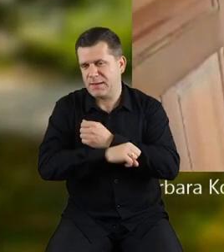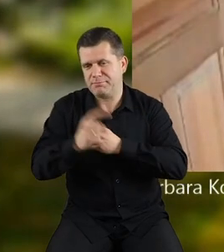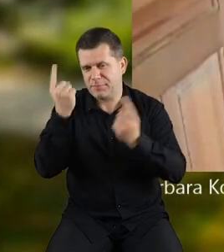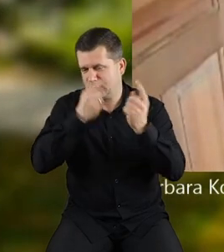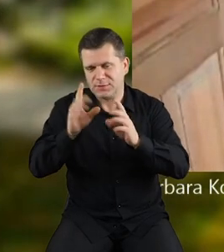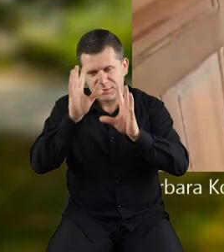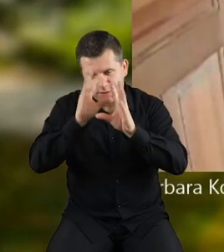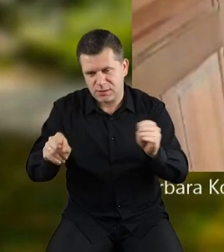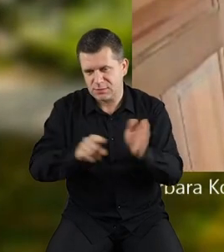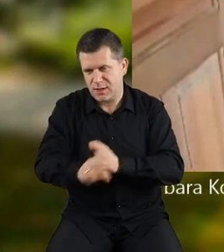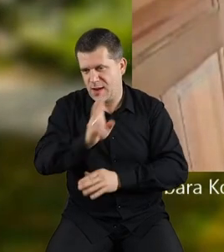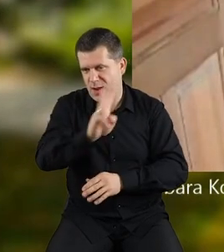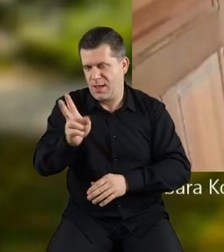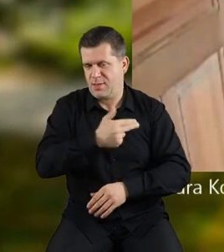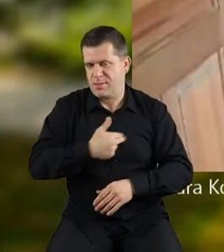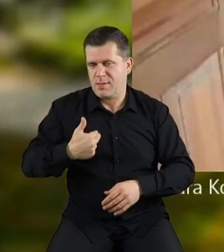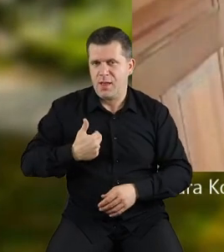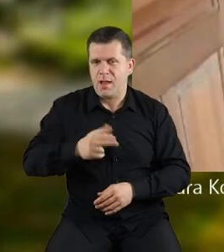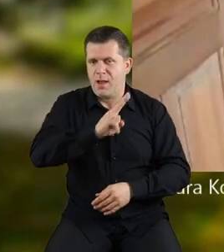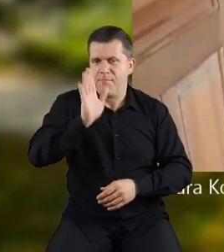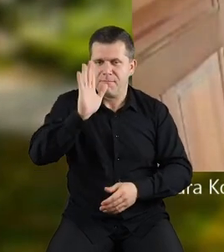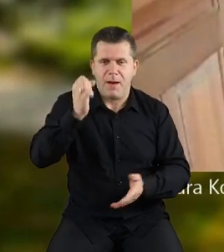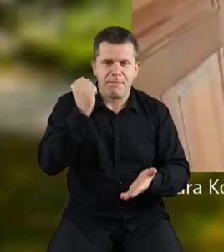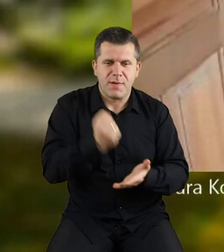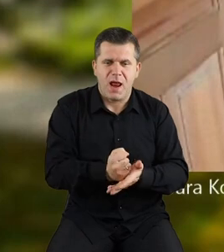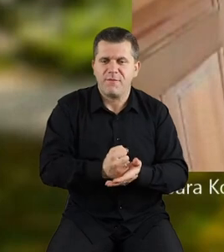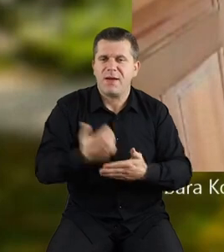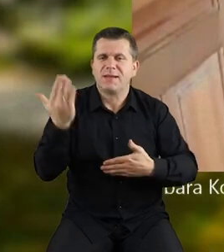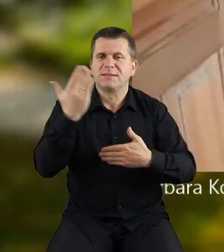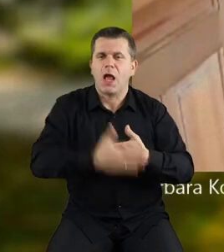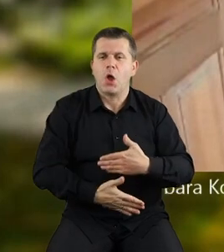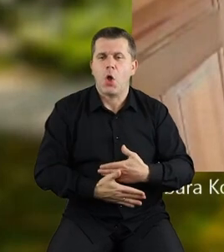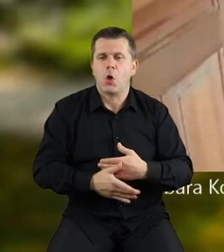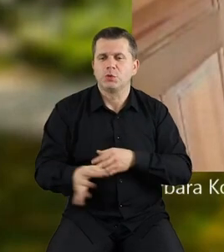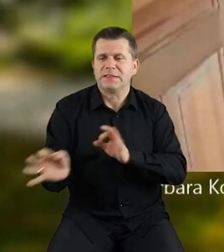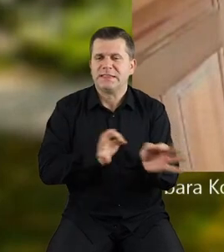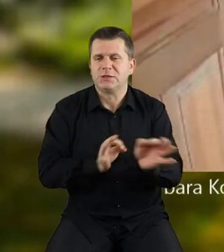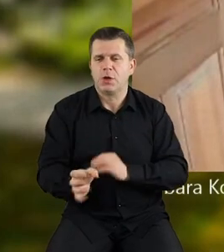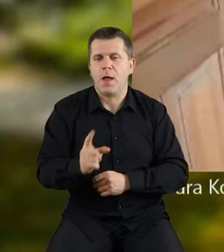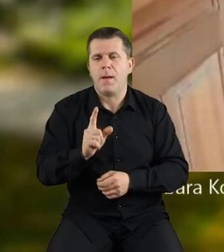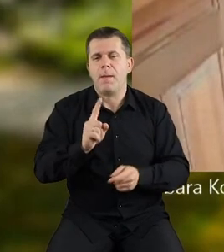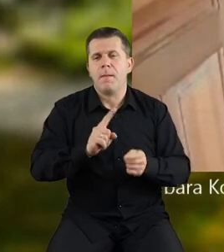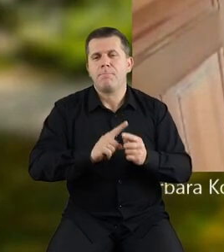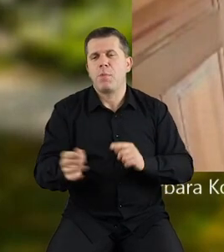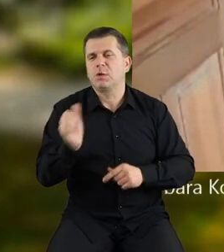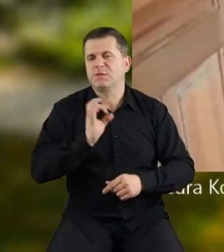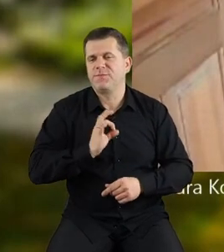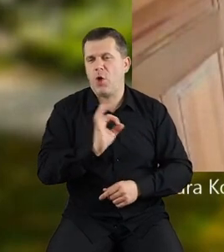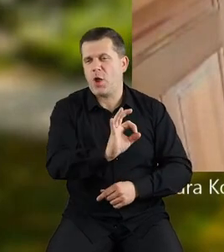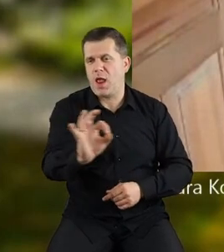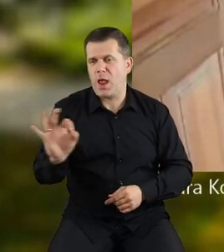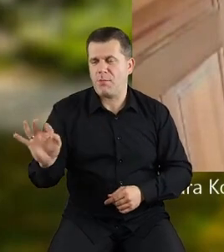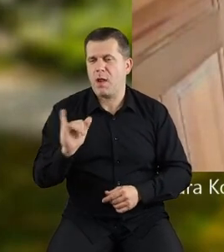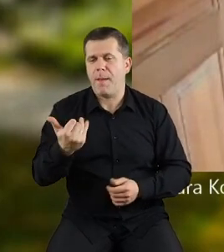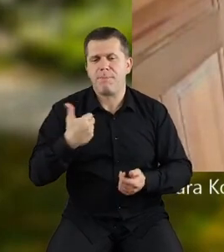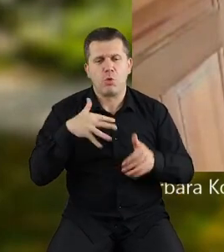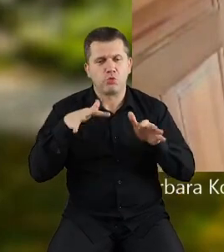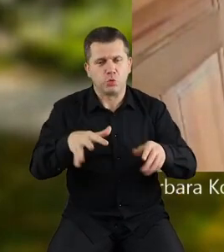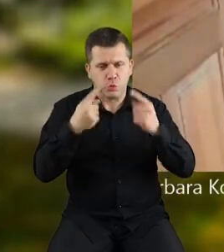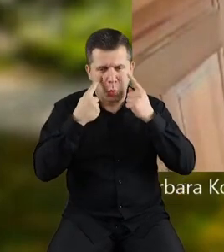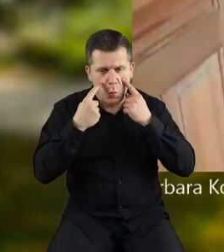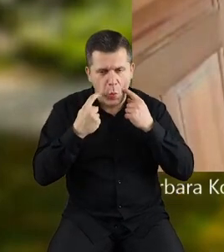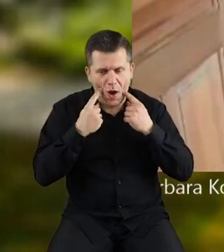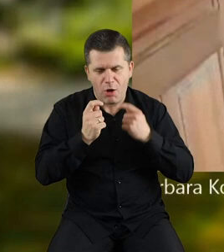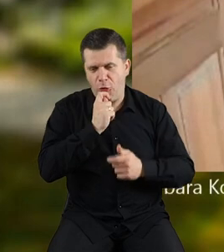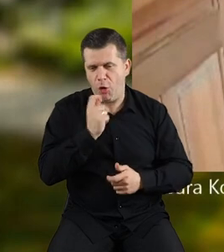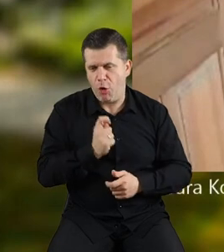jest z szacunku dla każdego z nas. Każdy ma prawo zakończyć jakąś historię po swojemu. Jeżeli dużo było